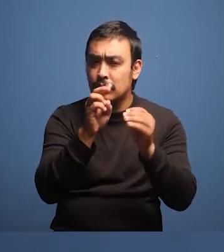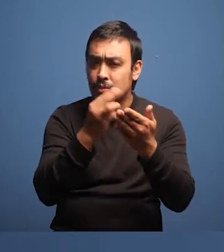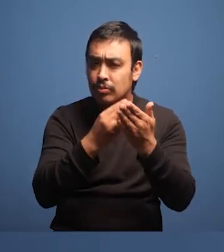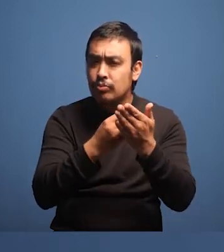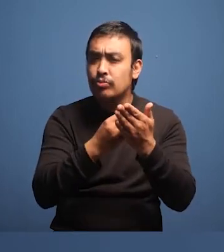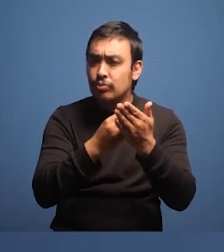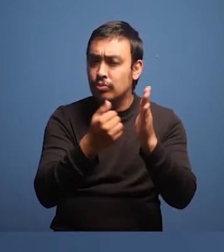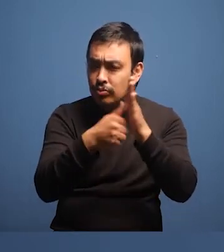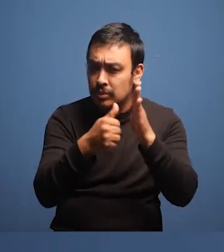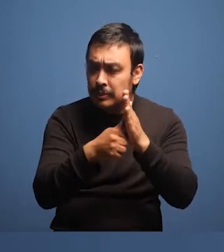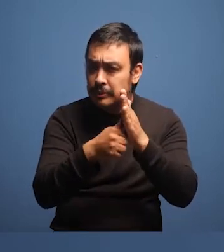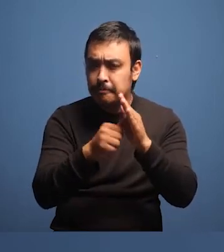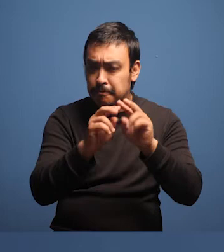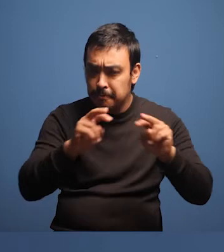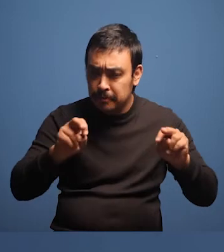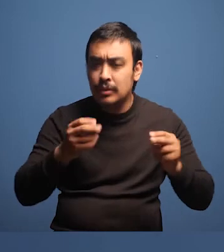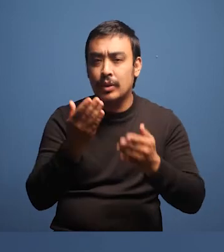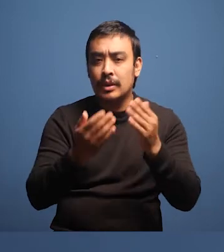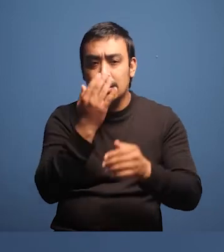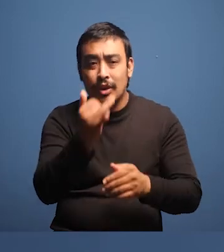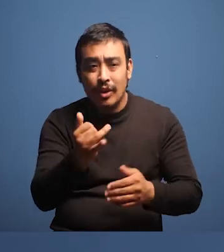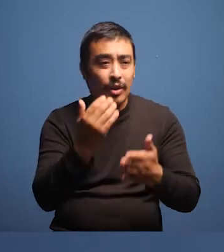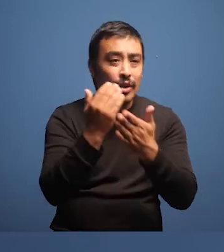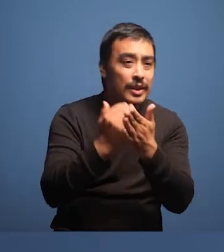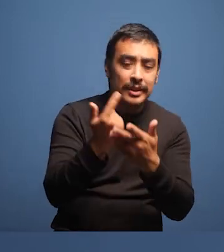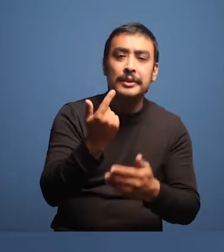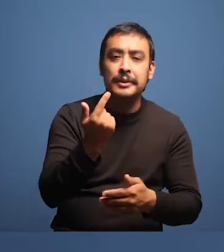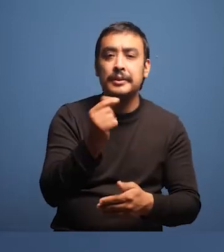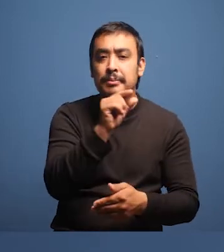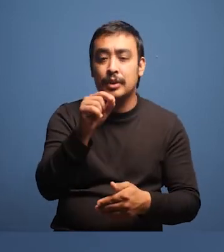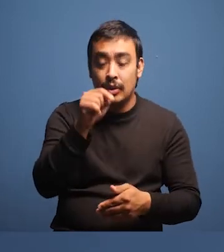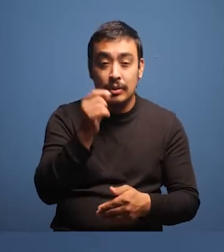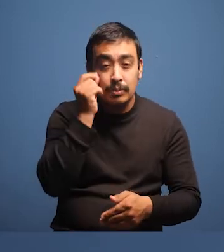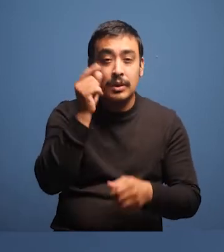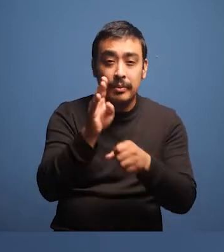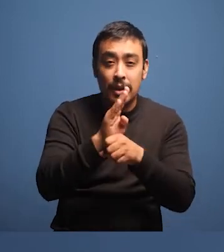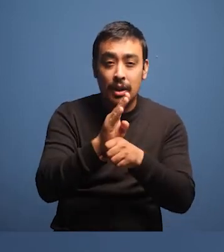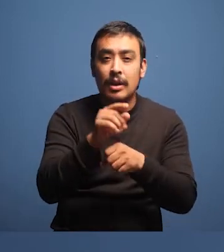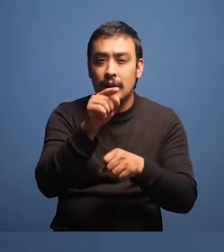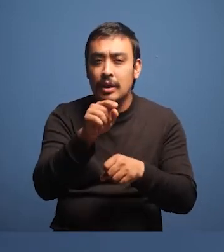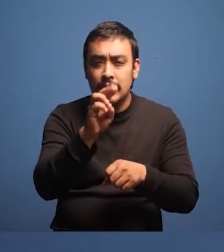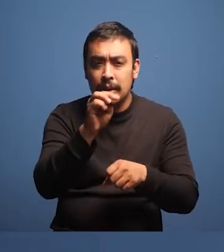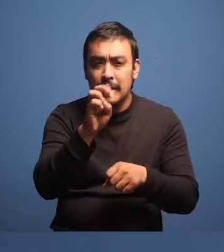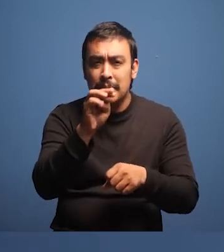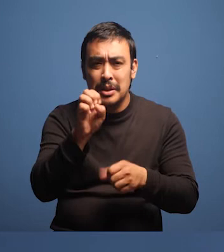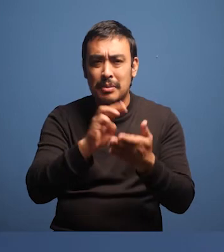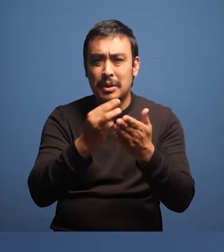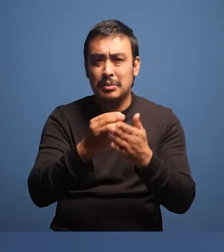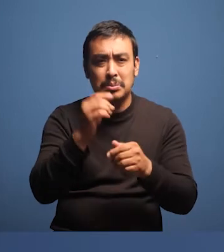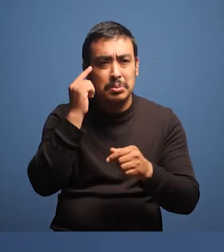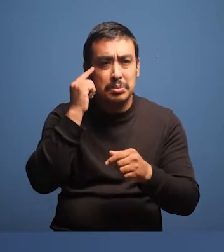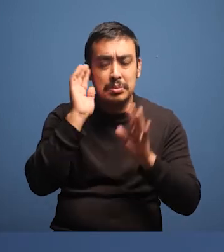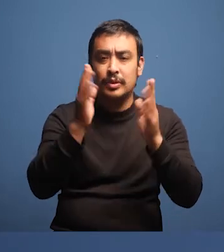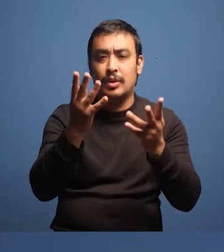छ अब सायद धेरै कुराहरू बाहिर आउँछ होला किन कसरी भन्ने कुराहरू तर अहिले बुझ्दाखेरि चाहिँ मेन भनेको मान्छेहरूलाई अवेरनेस छैन र अर्को भनेको त्यो